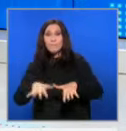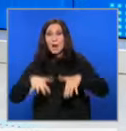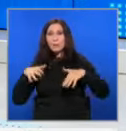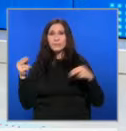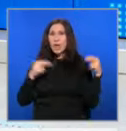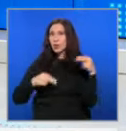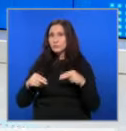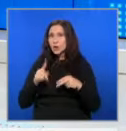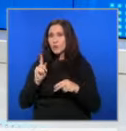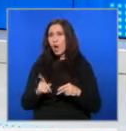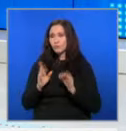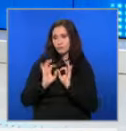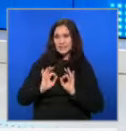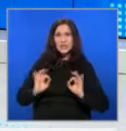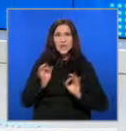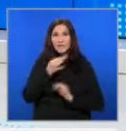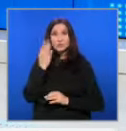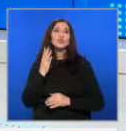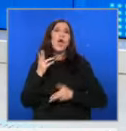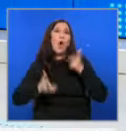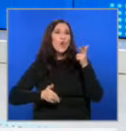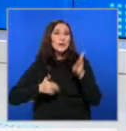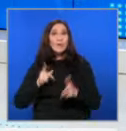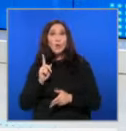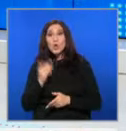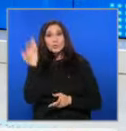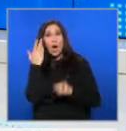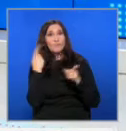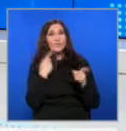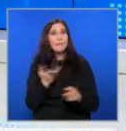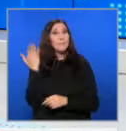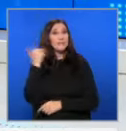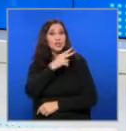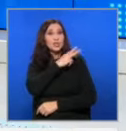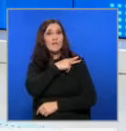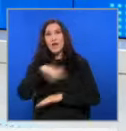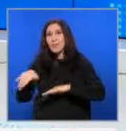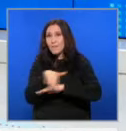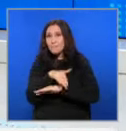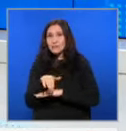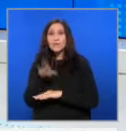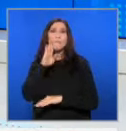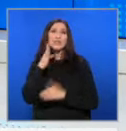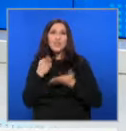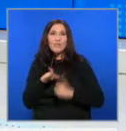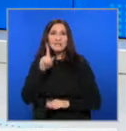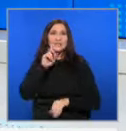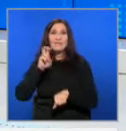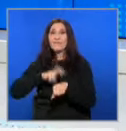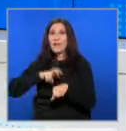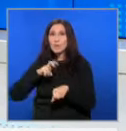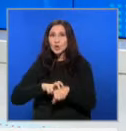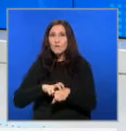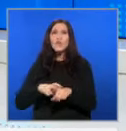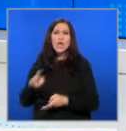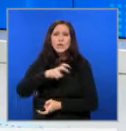парламентарната комисия, която изяснява случая с контрабандата, по която са обвиняеми бившата шефка на митниците, бащата и сина Димитрови